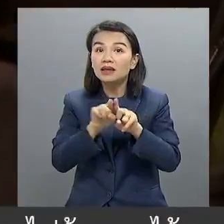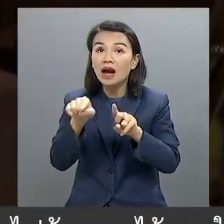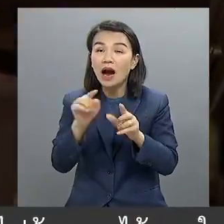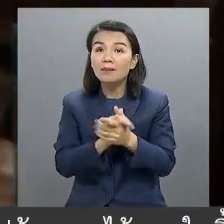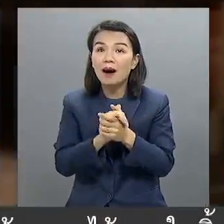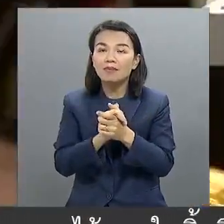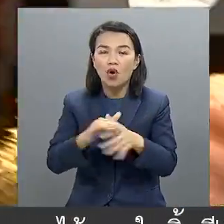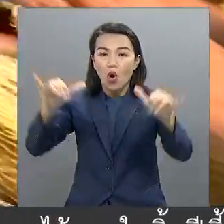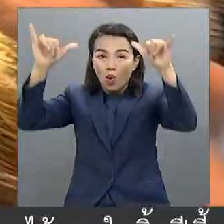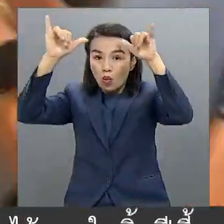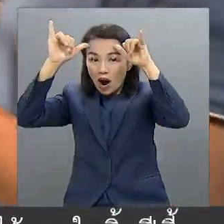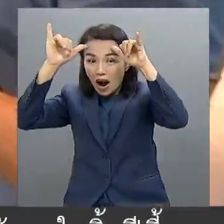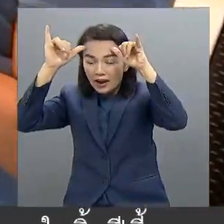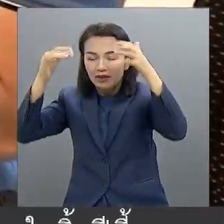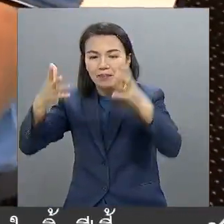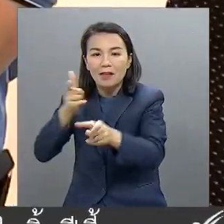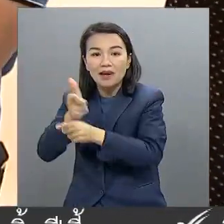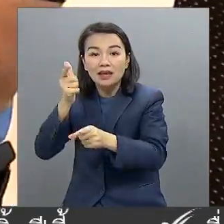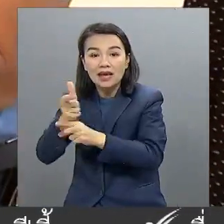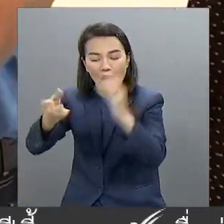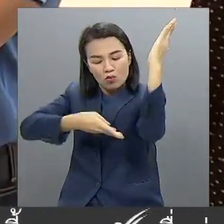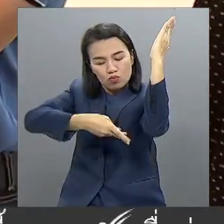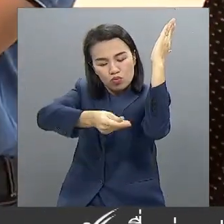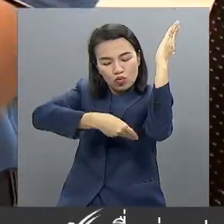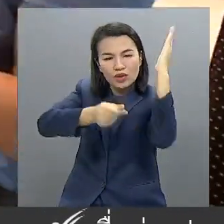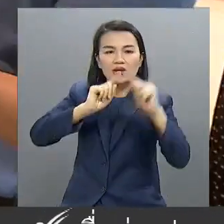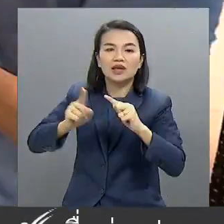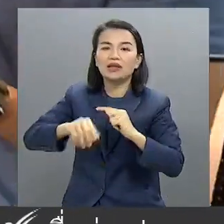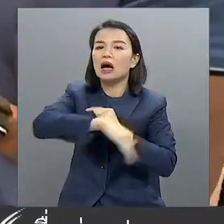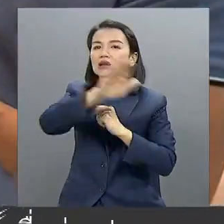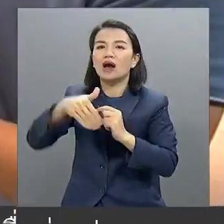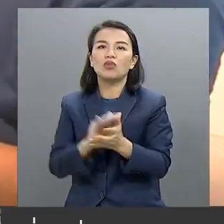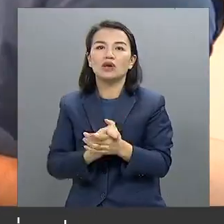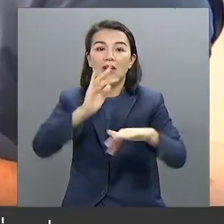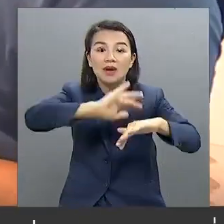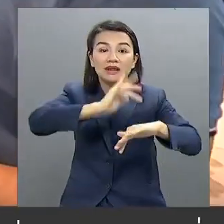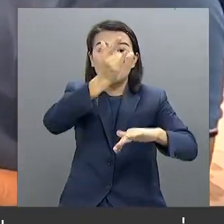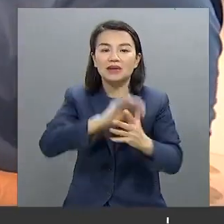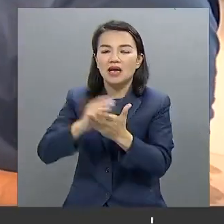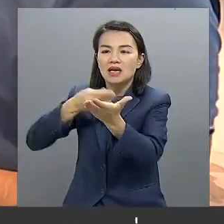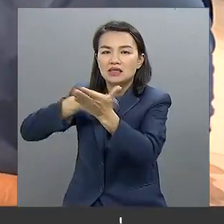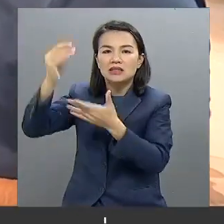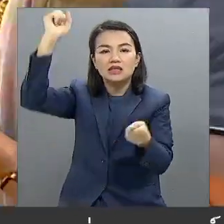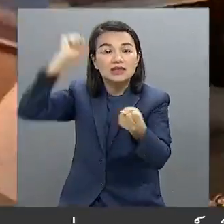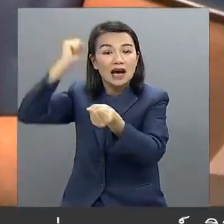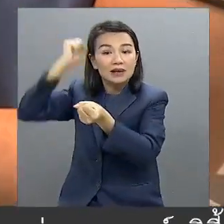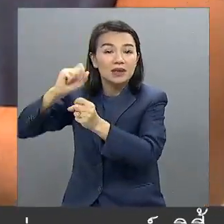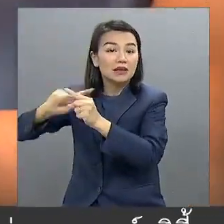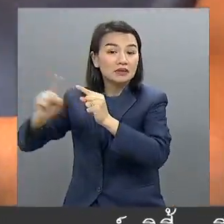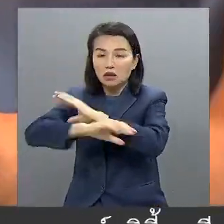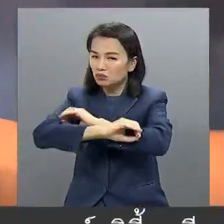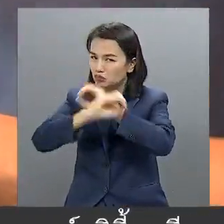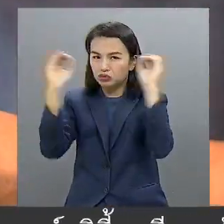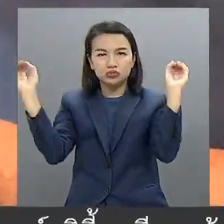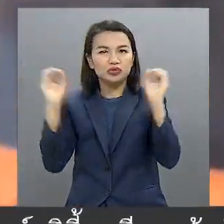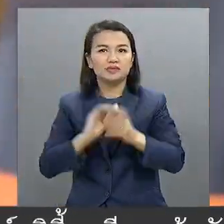ายังอยใส่วนเลยค่ะถูกอย่อยู่ในการดูแลของเราทั้งหมดไมได้เป้ำเข้าเอาสารเขมีอะไรข้มาใช้มาถ apprentไม่มีเลยค่ะนอก